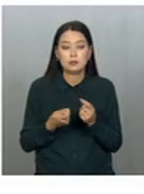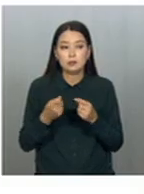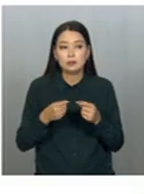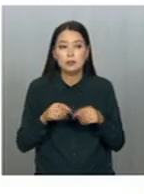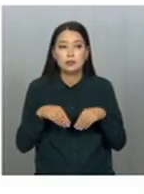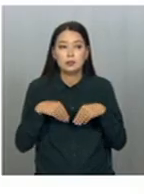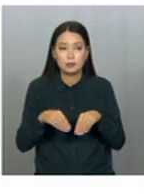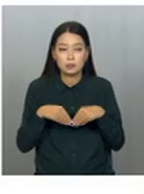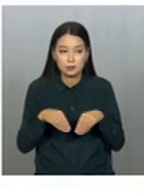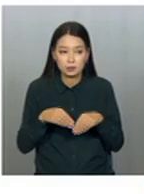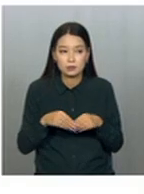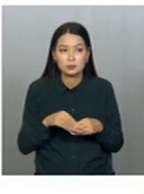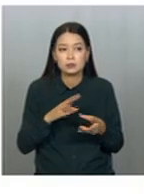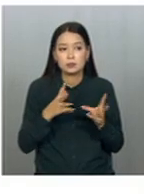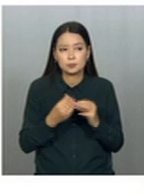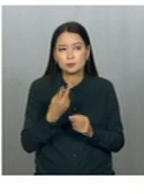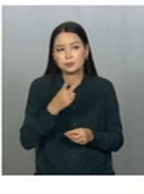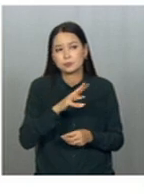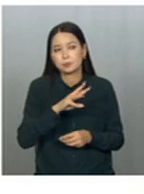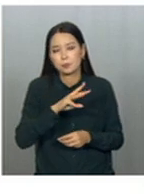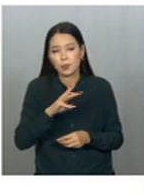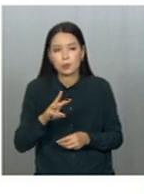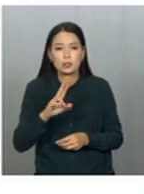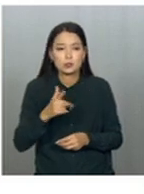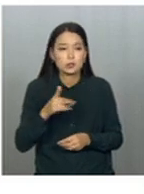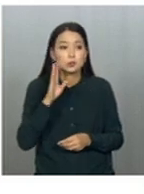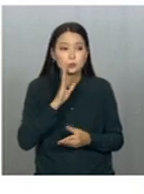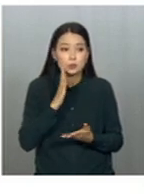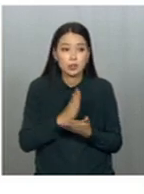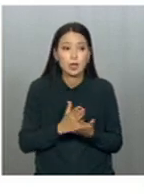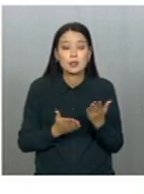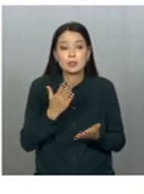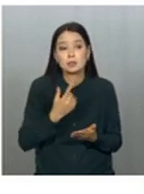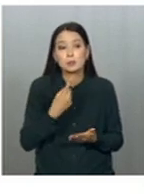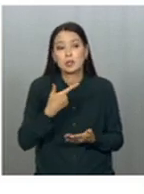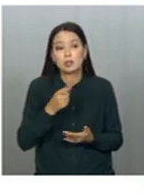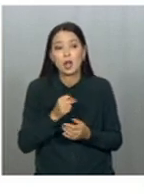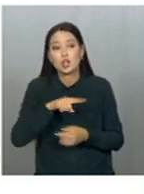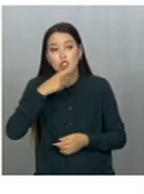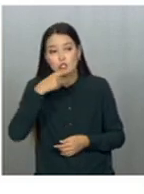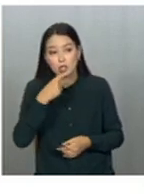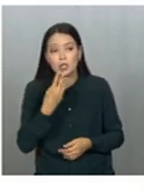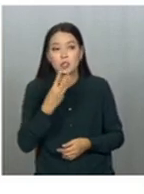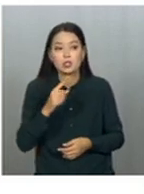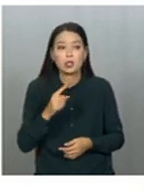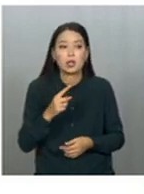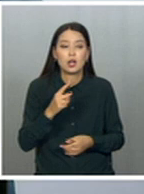килограмм суды жұмсайды екен. Ал дәл сол секілді жүгері, 1 гектар жүгері өзінің вегетациялық